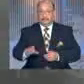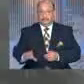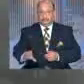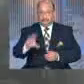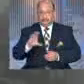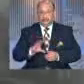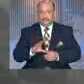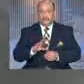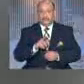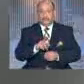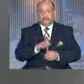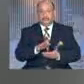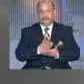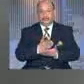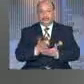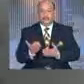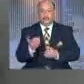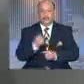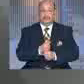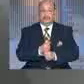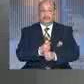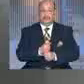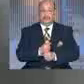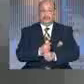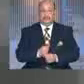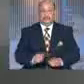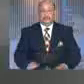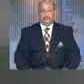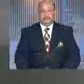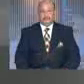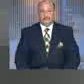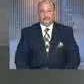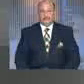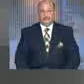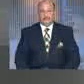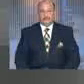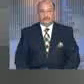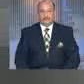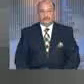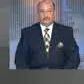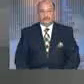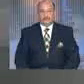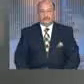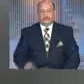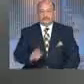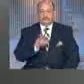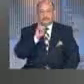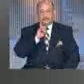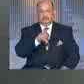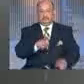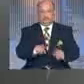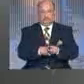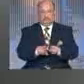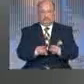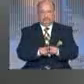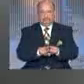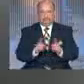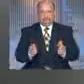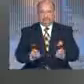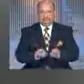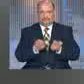بال 5000 دينار اللي اعطاها للتضامن. تكونت عام كامل واعطوني فيه الشهاده، خذيت فيه كفاءه